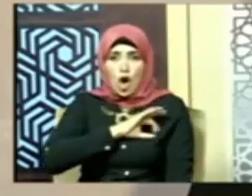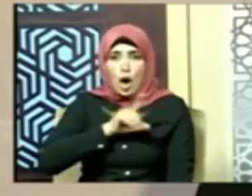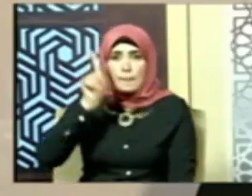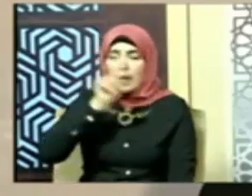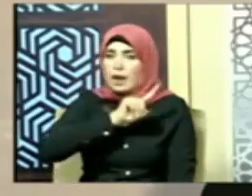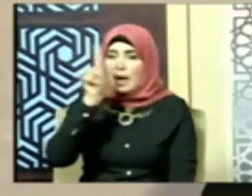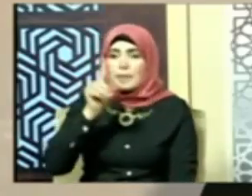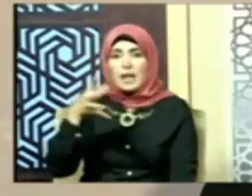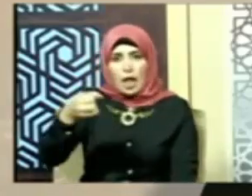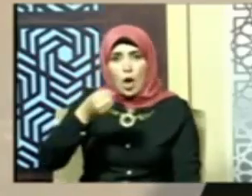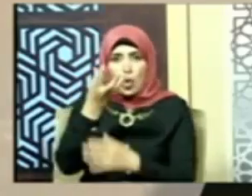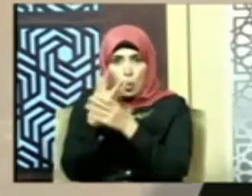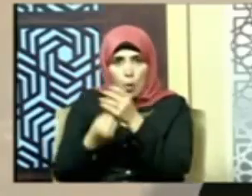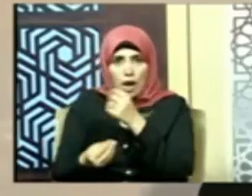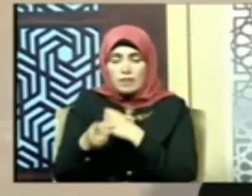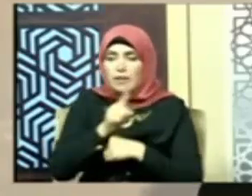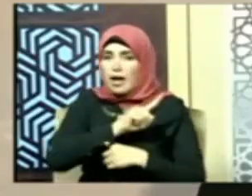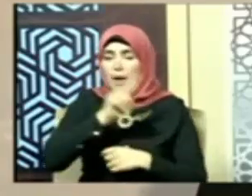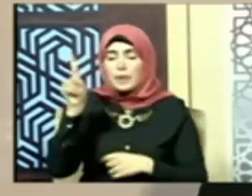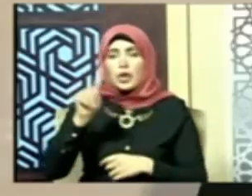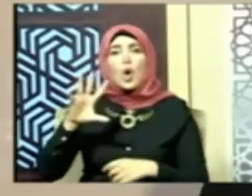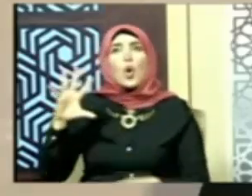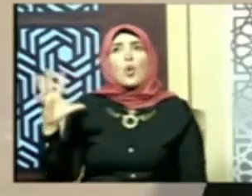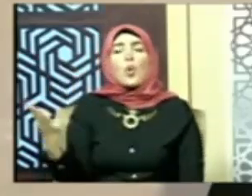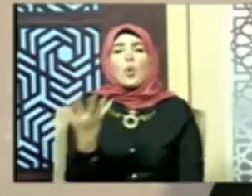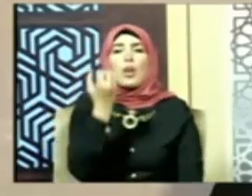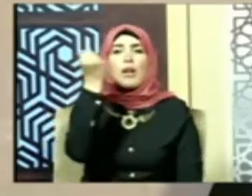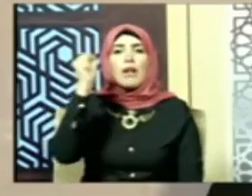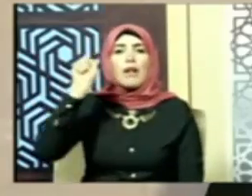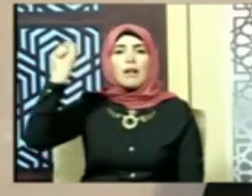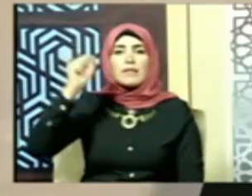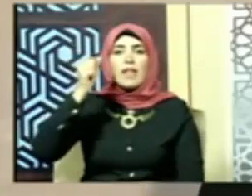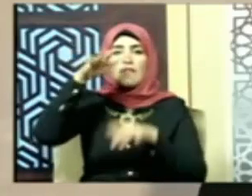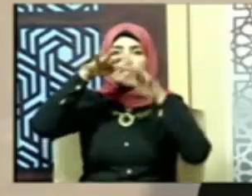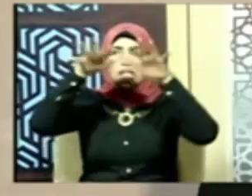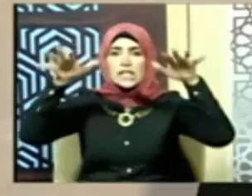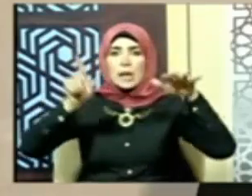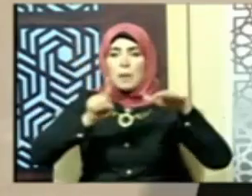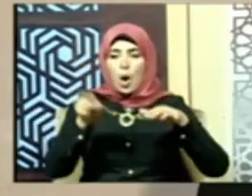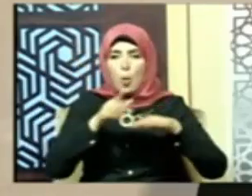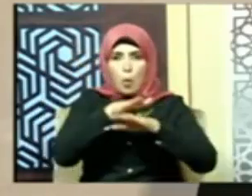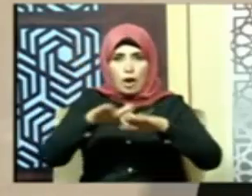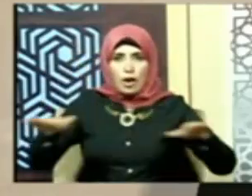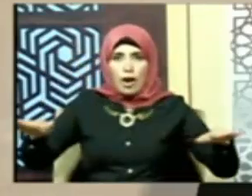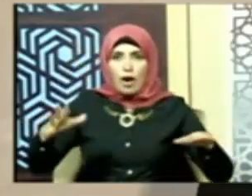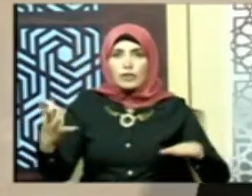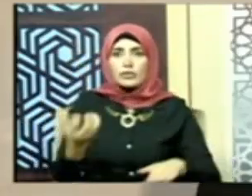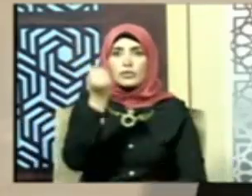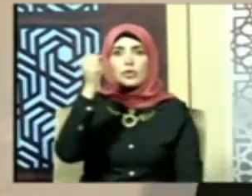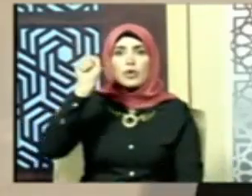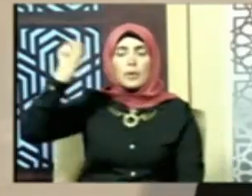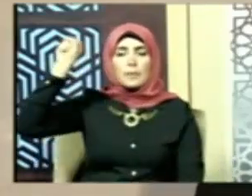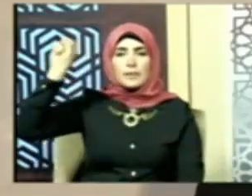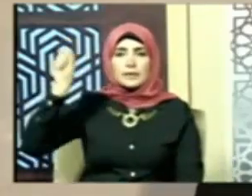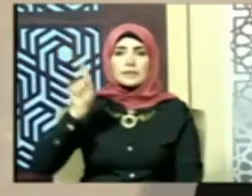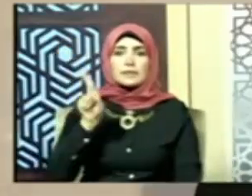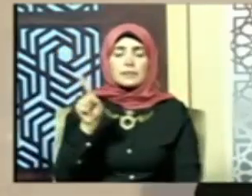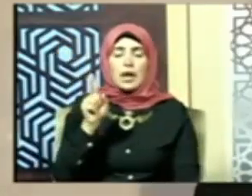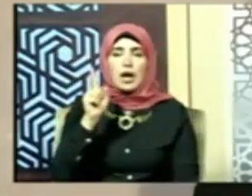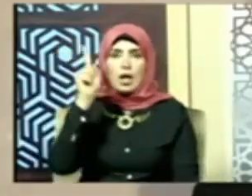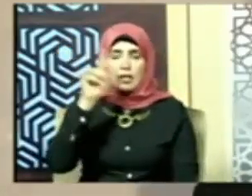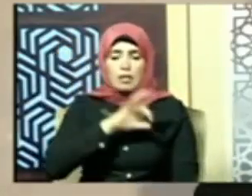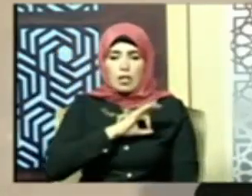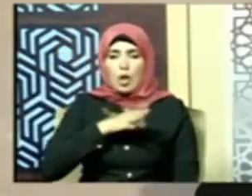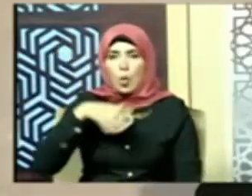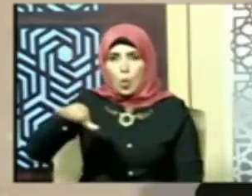ولدا، إن كل من في السماوات والأرض إلا آتي الرحمن